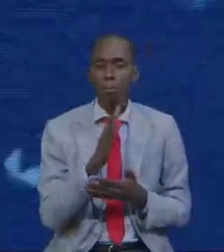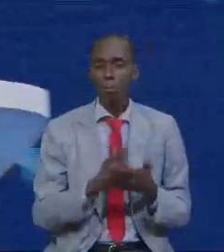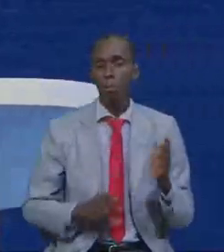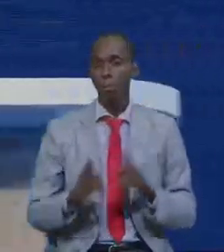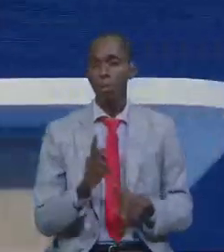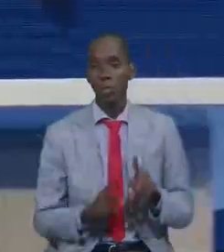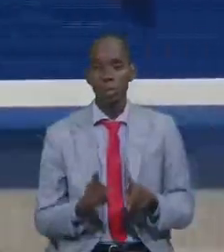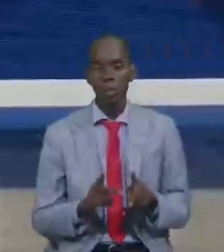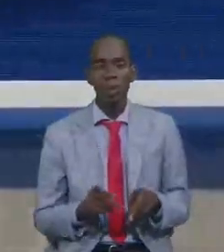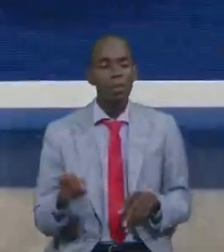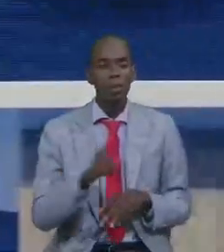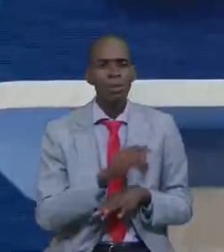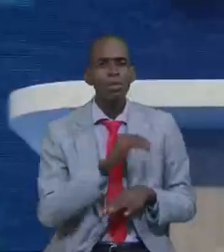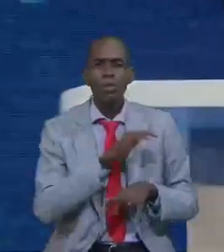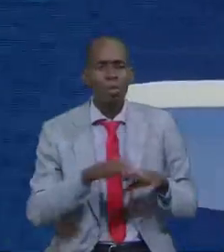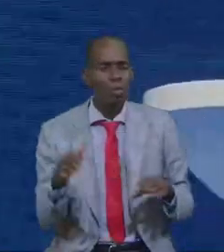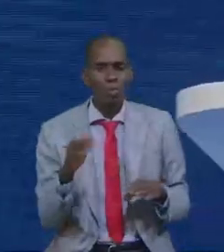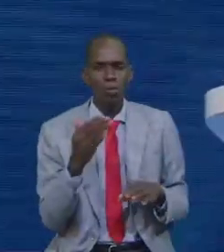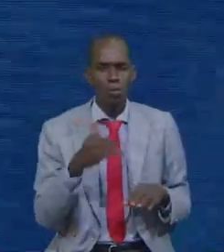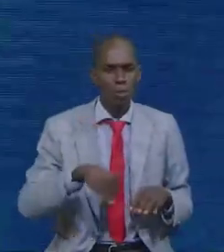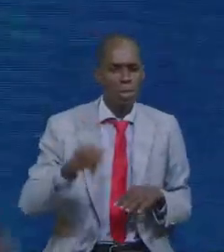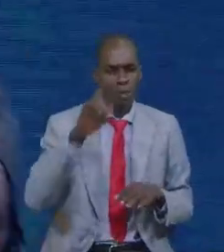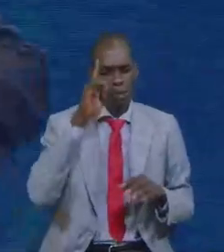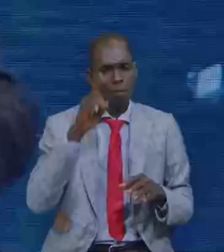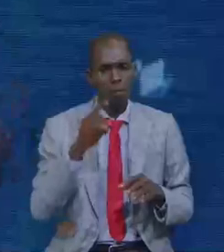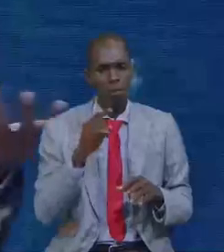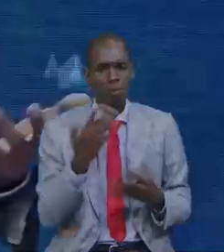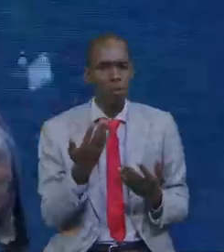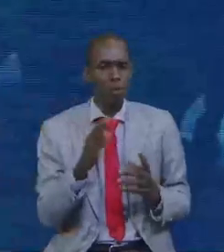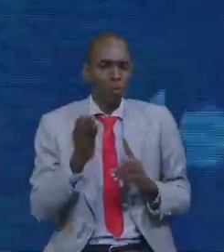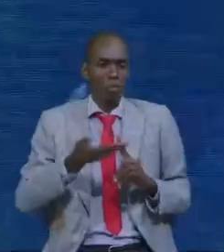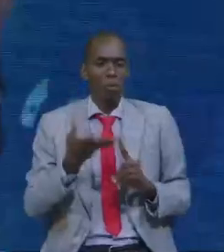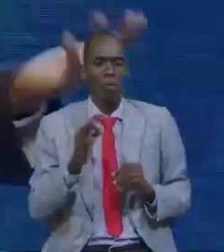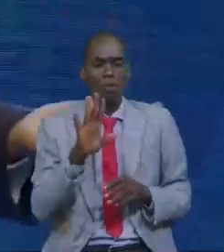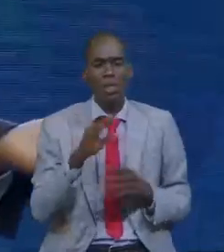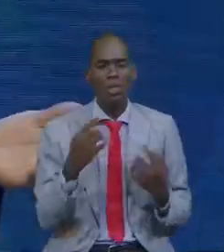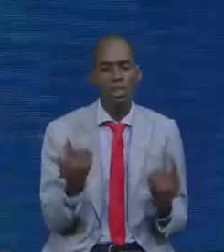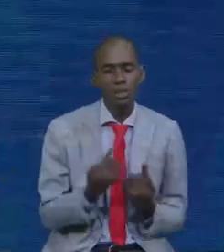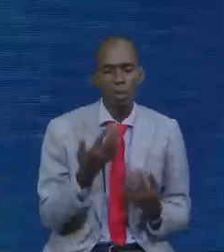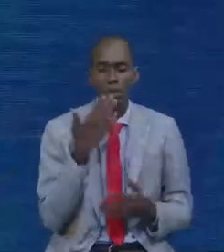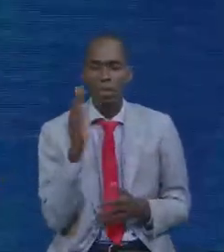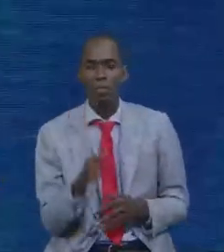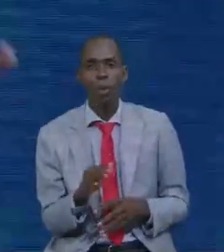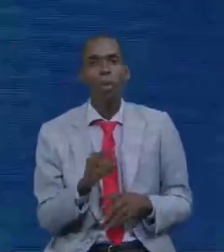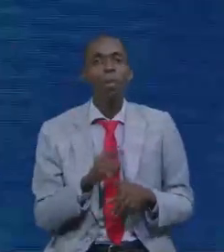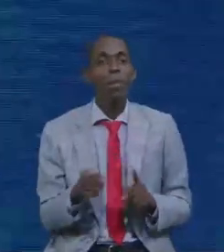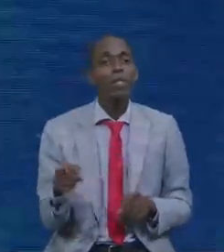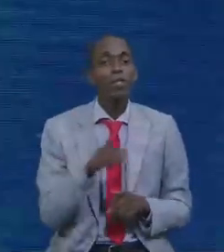C'est-à-dire qu'ils ne sont pas convaincus de rien du tout. Mais la confession est leur habitude